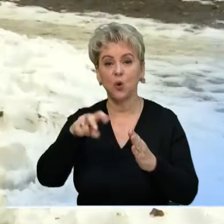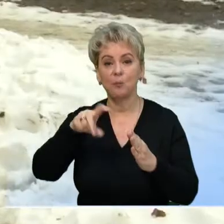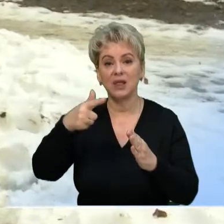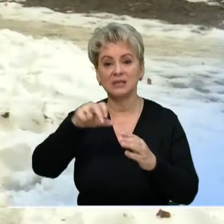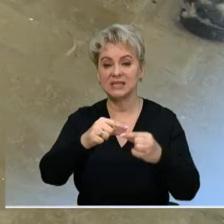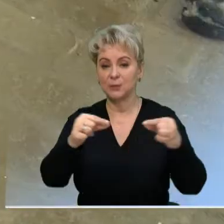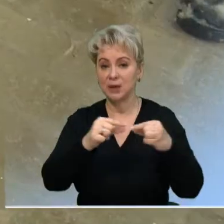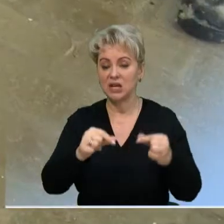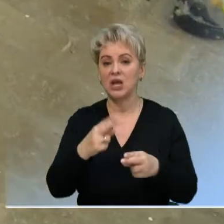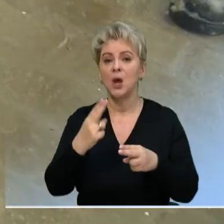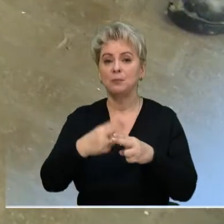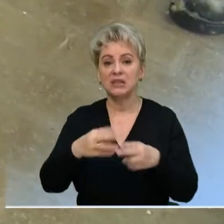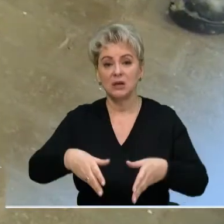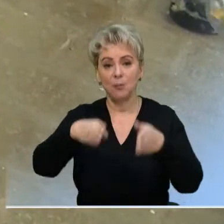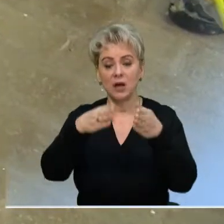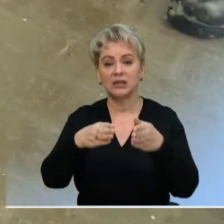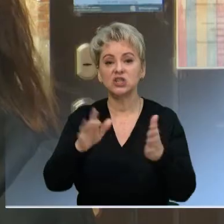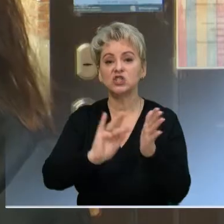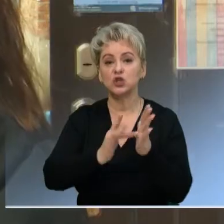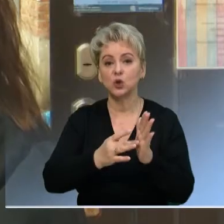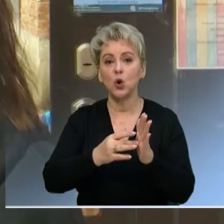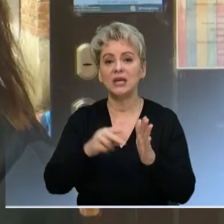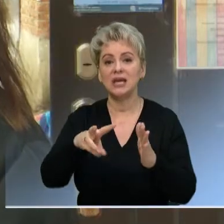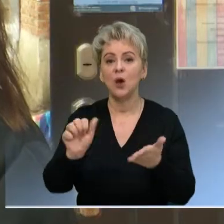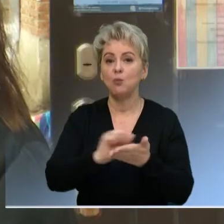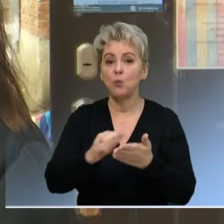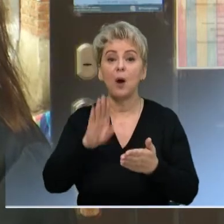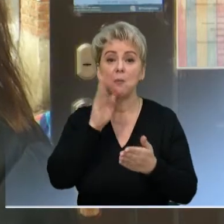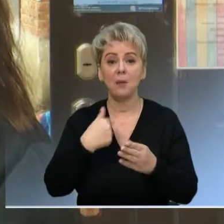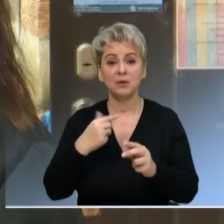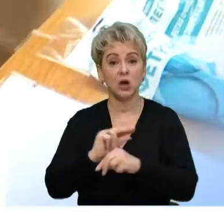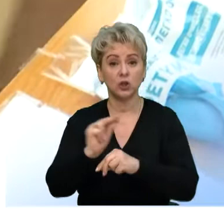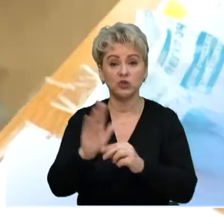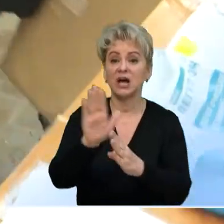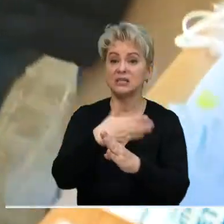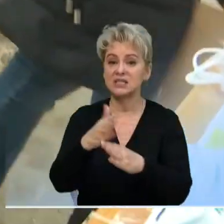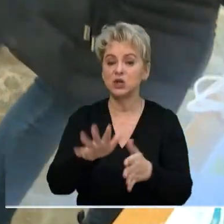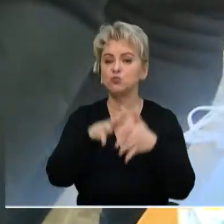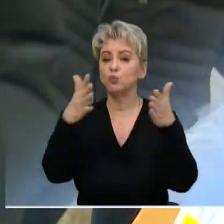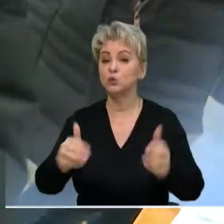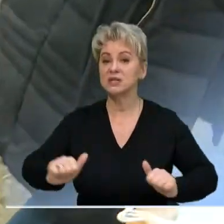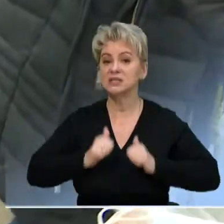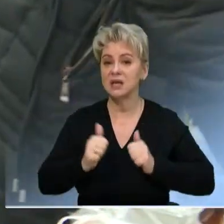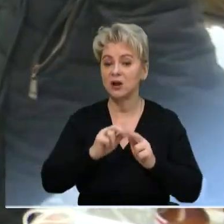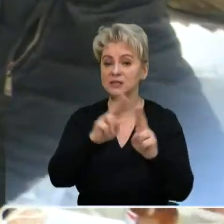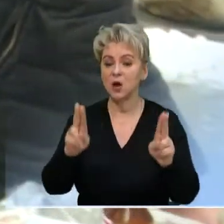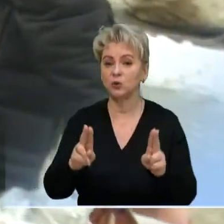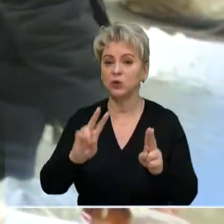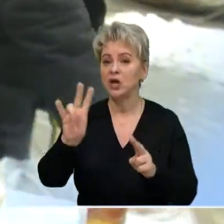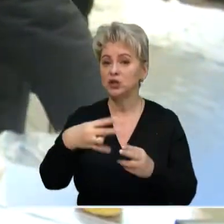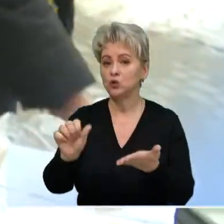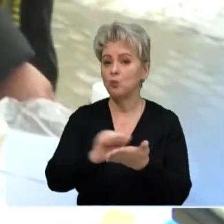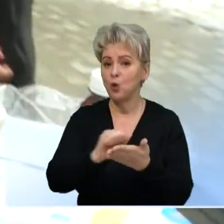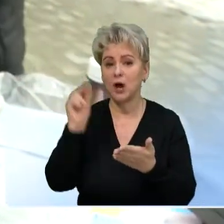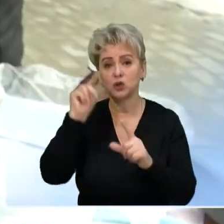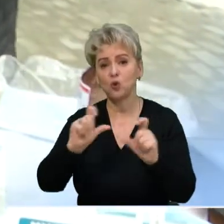батарейки, металлические банки, стекло и макулатуру. Мама с детства меня как-то приучила отсортировывать мусор. Стараюсь какую-то ненужную макулатуру,